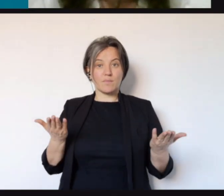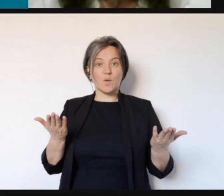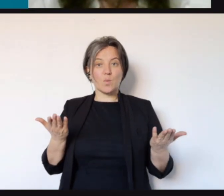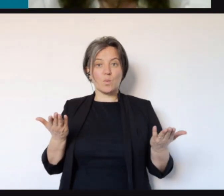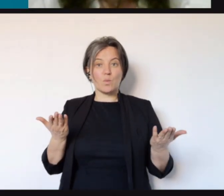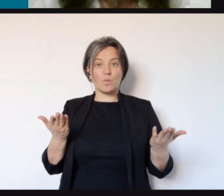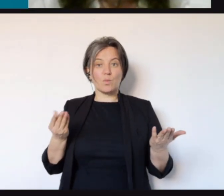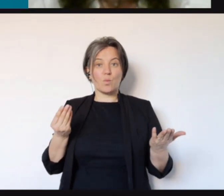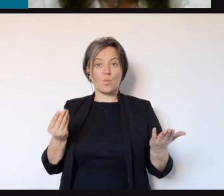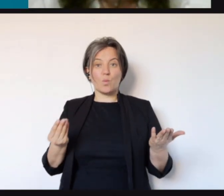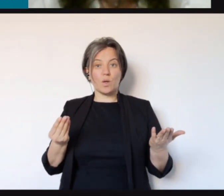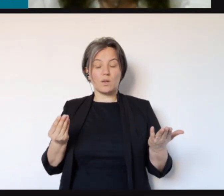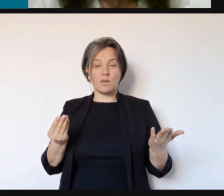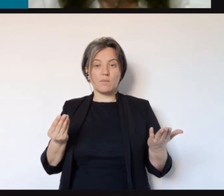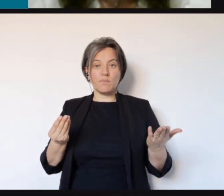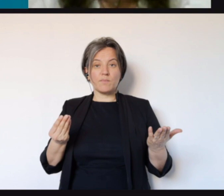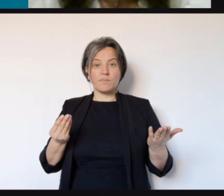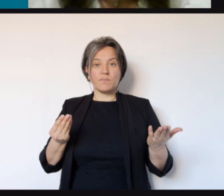questo elemento